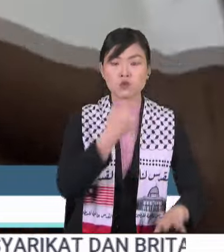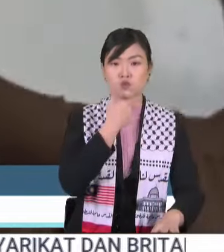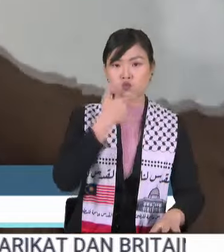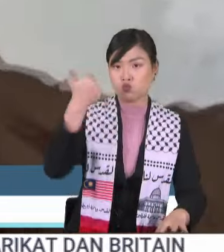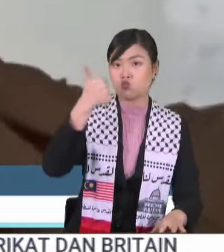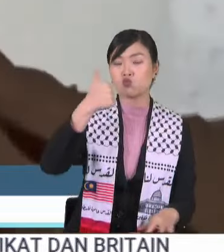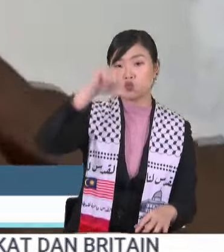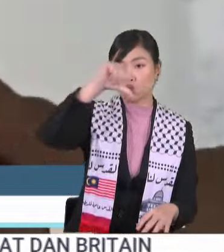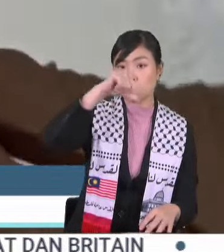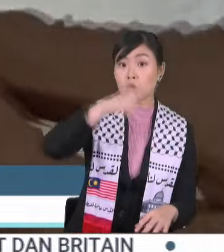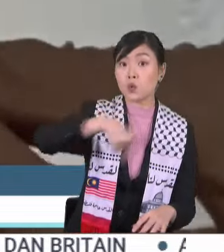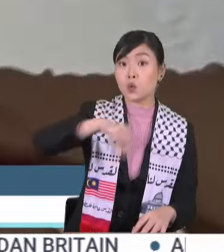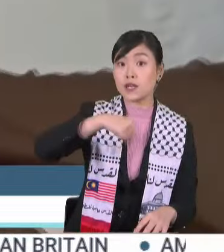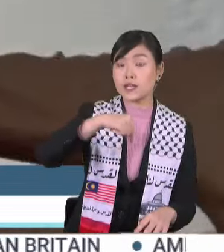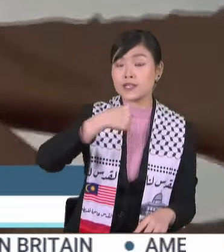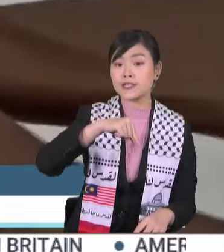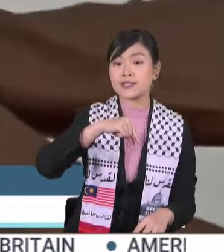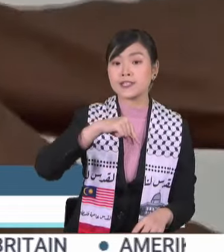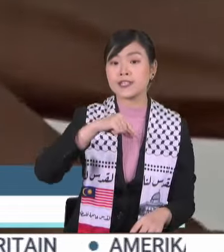dipasarkan sehingga